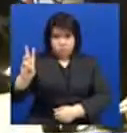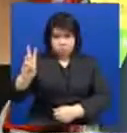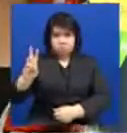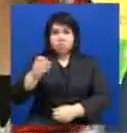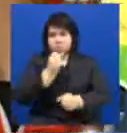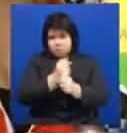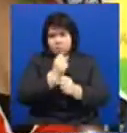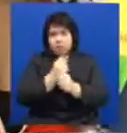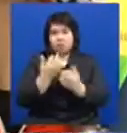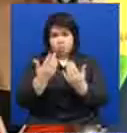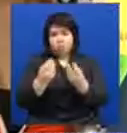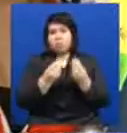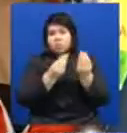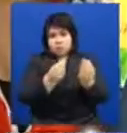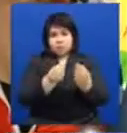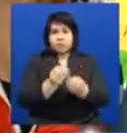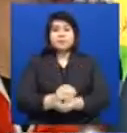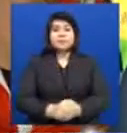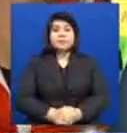ดำเนินการค่ะ